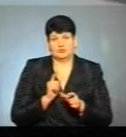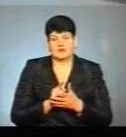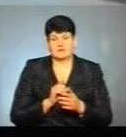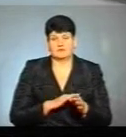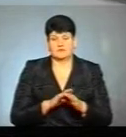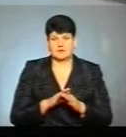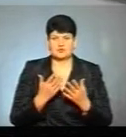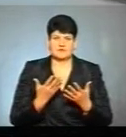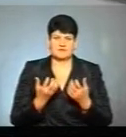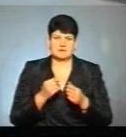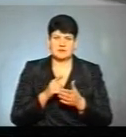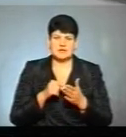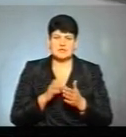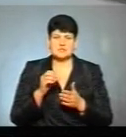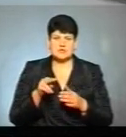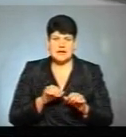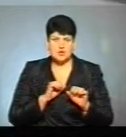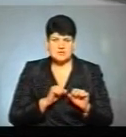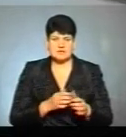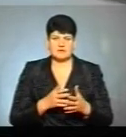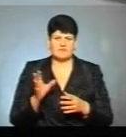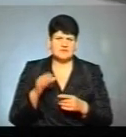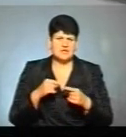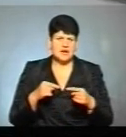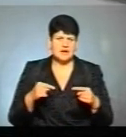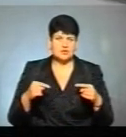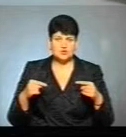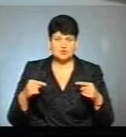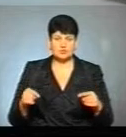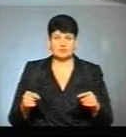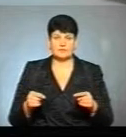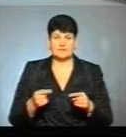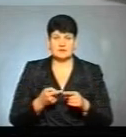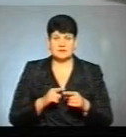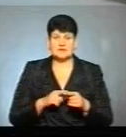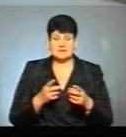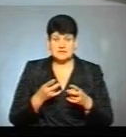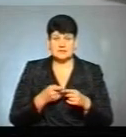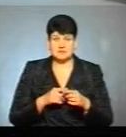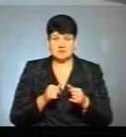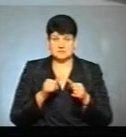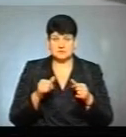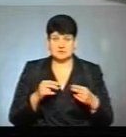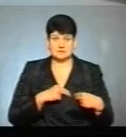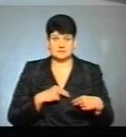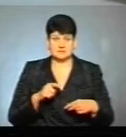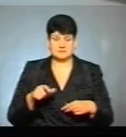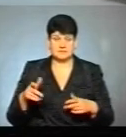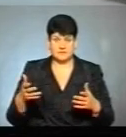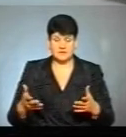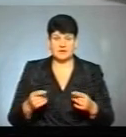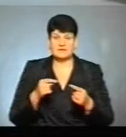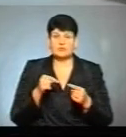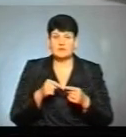вони візьмуть питання соціального захисту і всі решту візьмуть від адміністрації, штат потрібно ще розширювати. Відповідно,